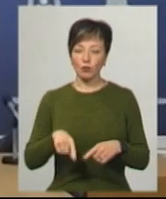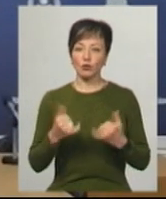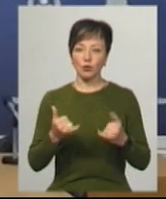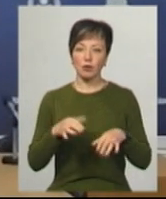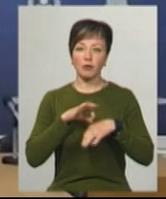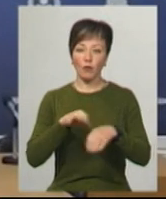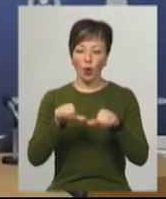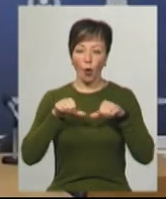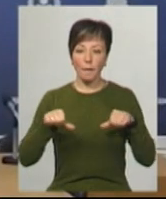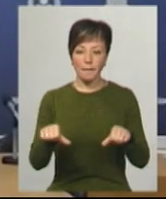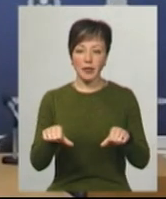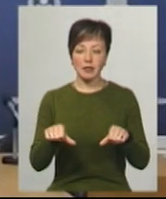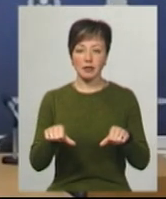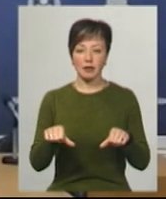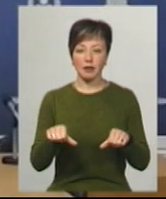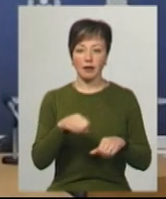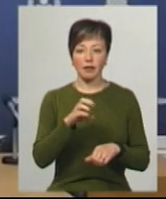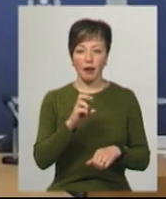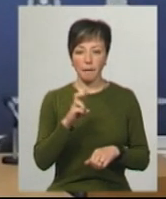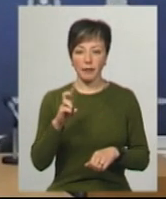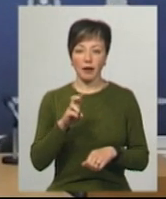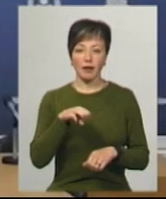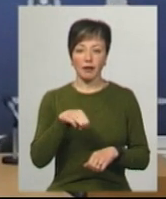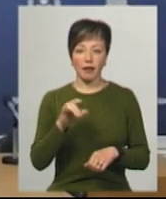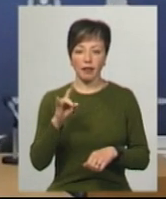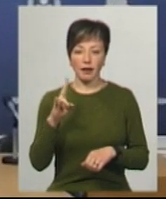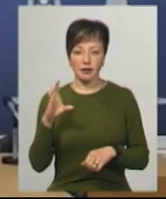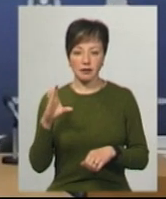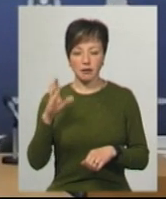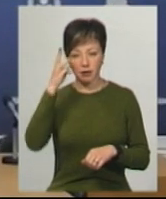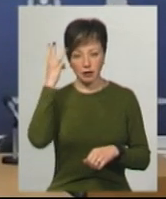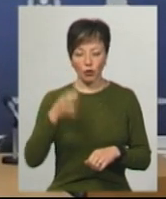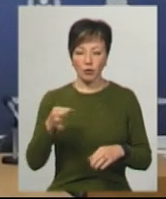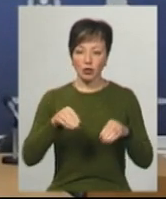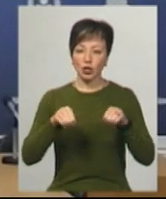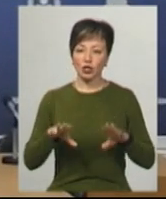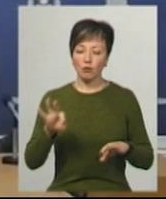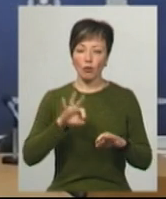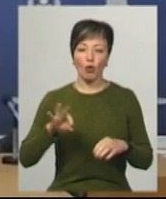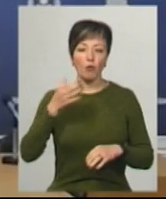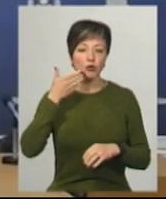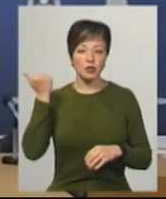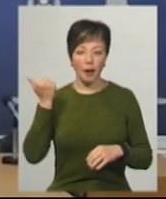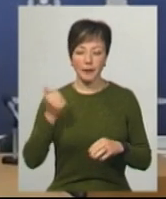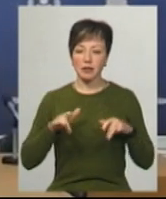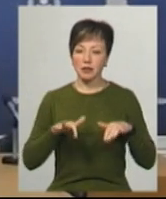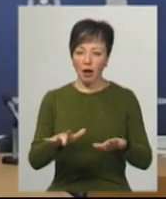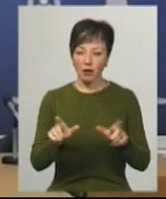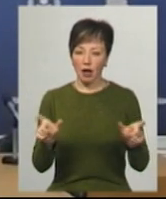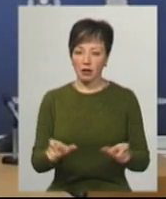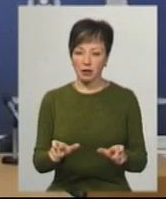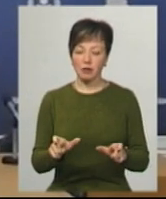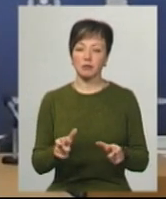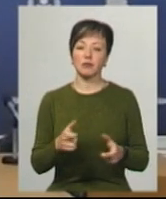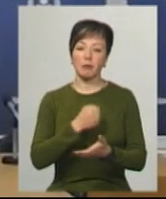комісію, засідання комісії СТЕП ТНС Хмельницької області. І відповідно рішення про послаблення заходів карантинних